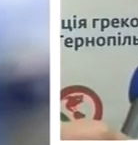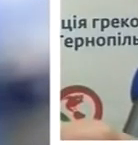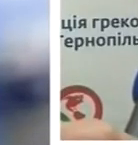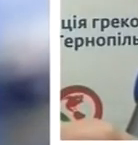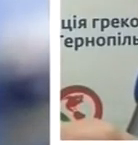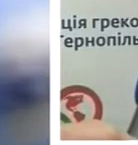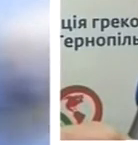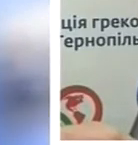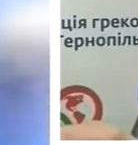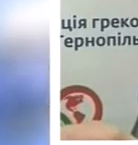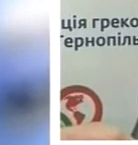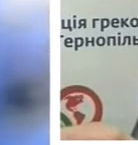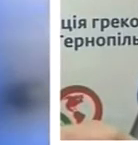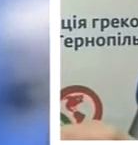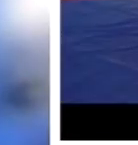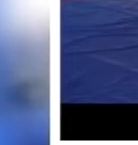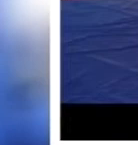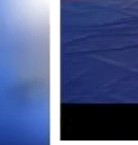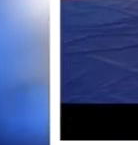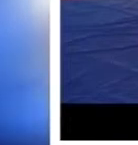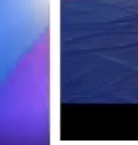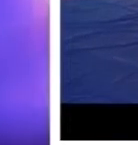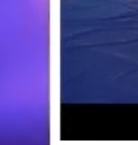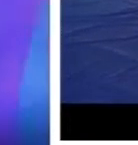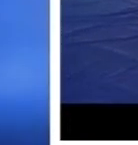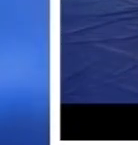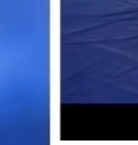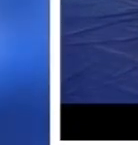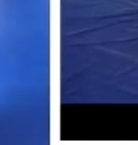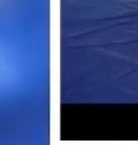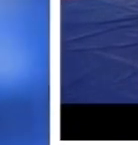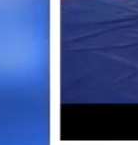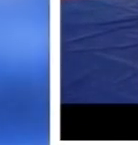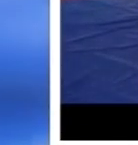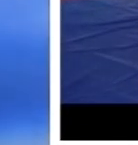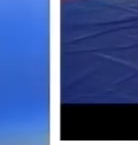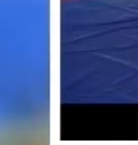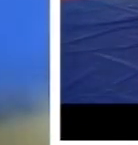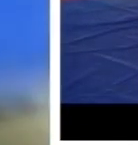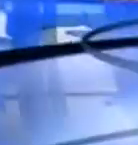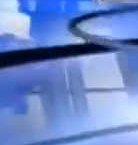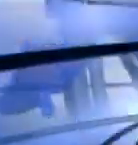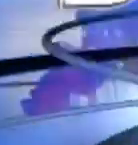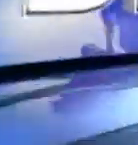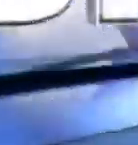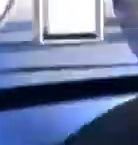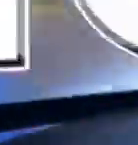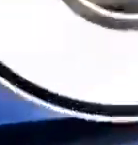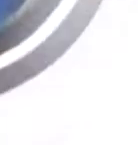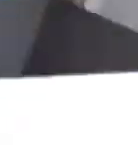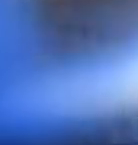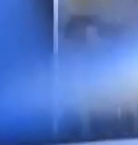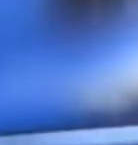Єдиний представник з Тернопільщини, атлет Олег Дикий, здобув чемпіонський титул на Кубку України з греко-римської боротьби.